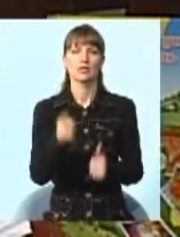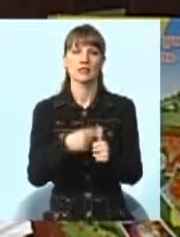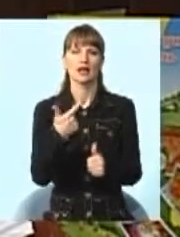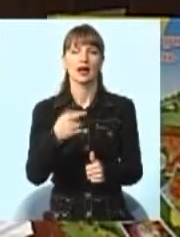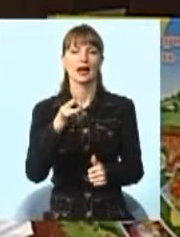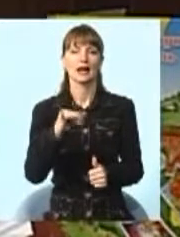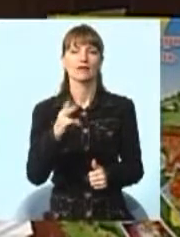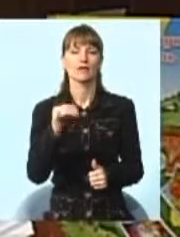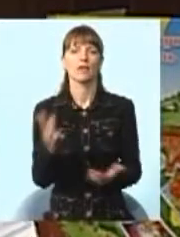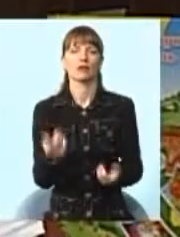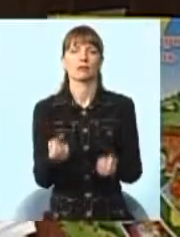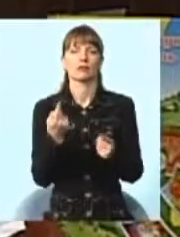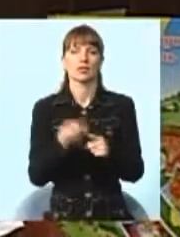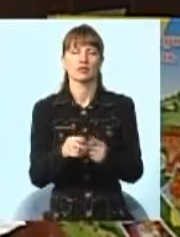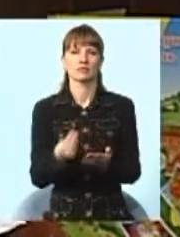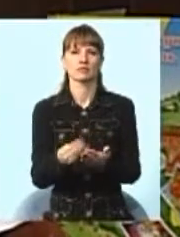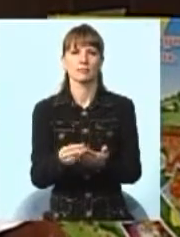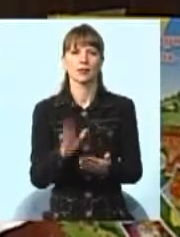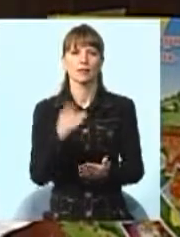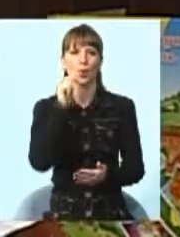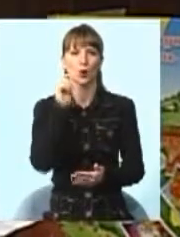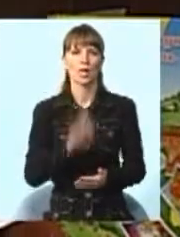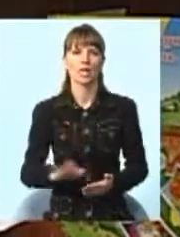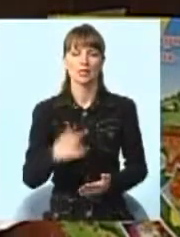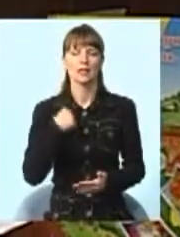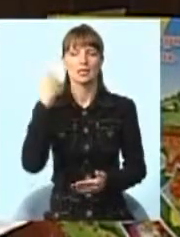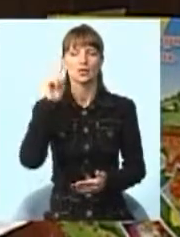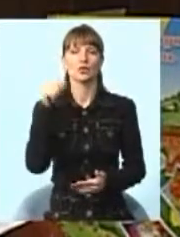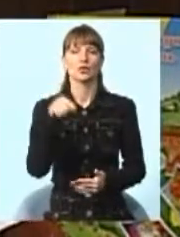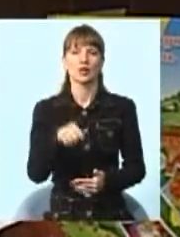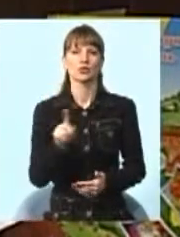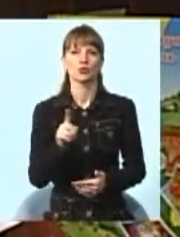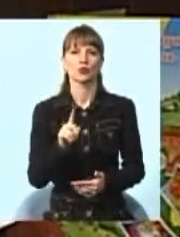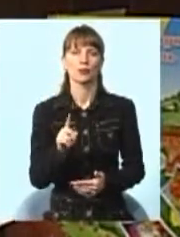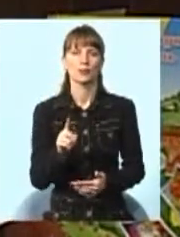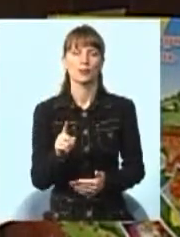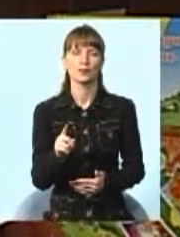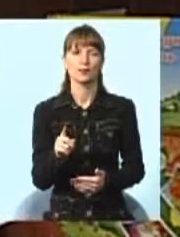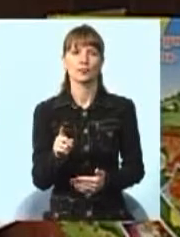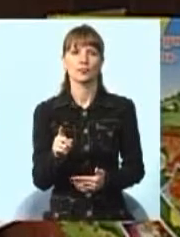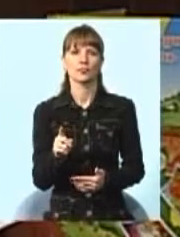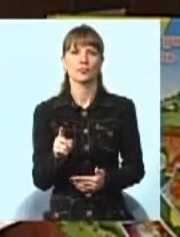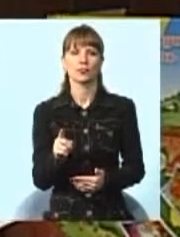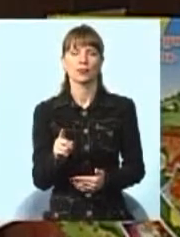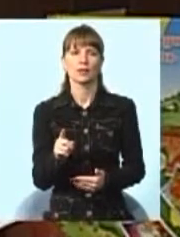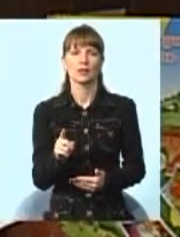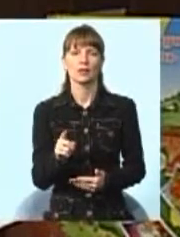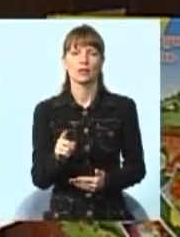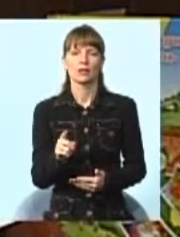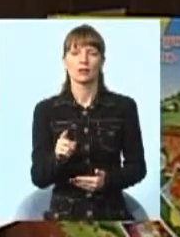як взагалі зародилася ця валюта в Україні? Я знаю те, що 2 сентября,